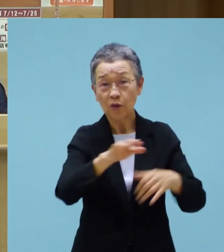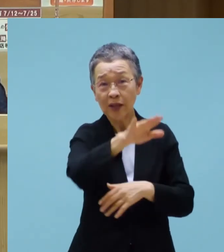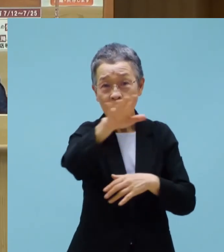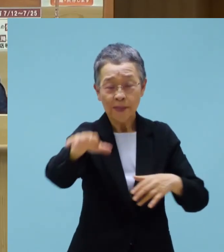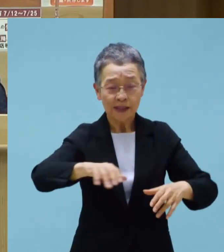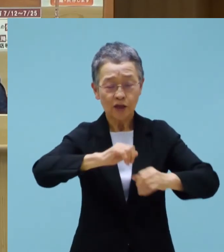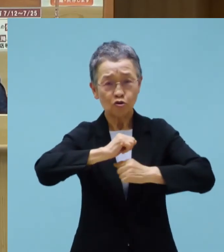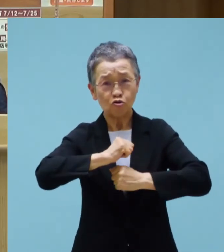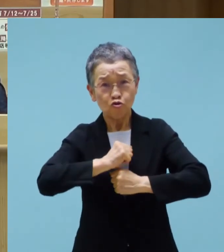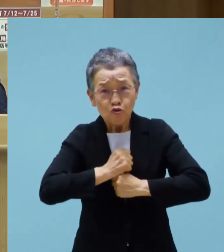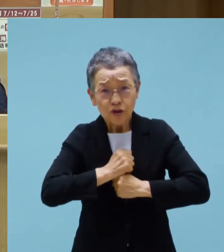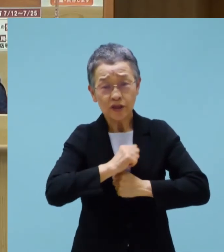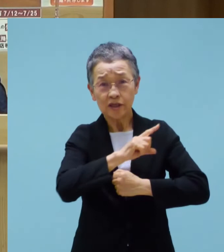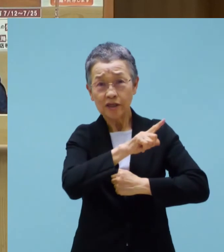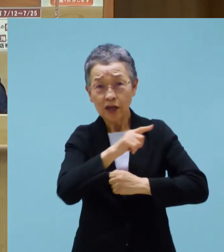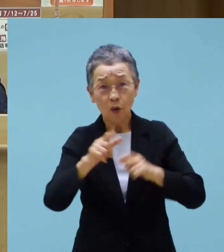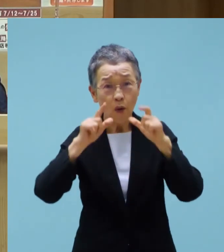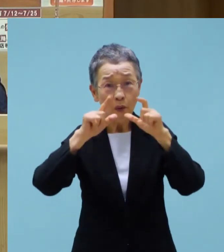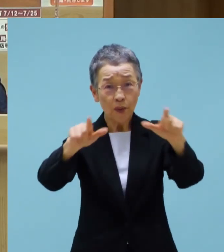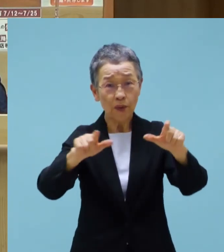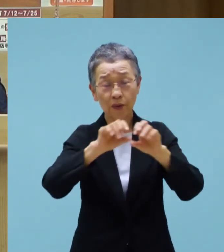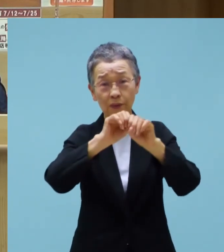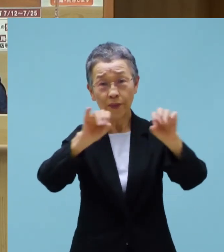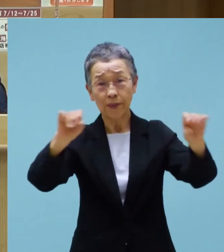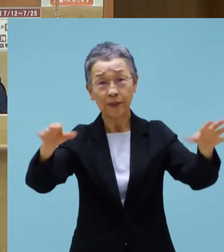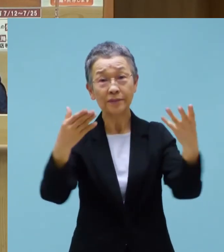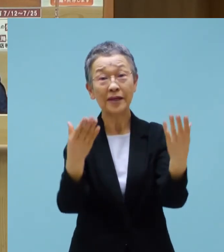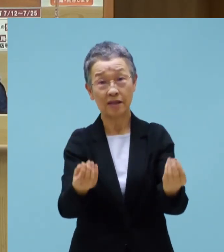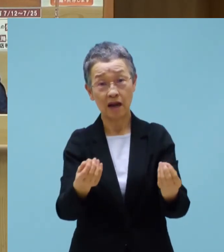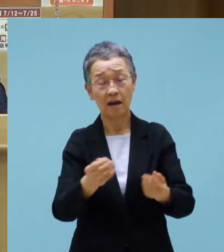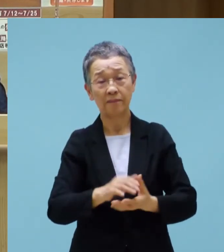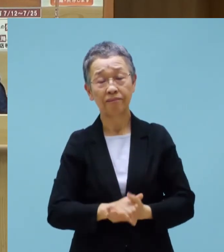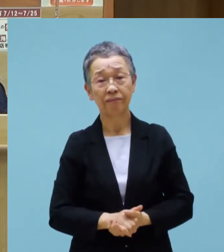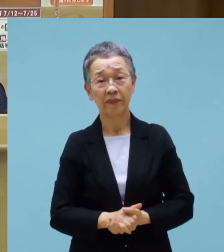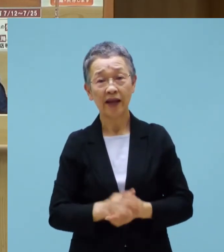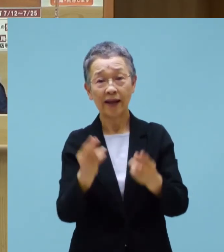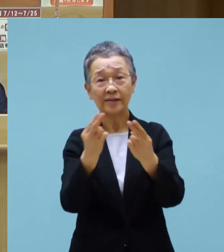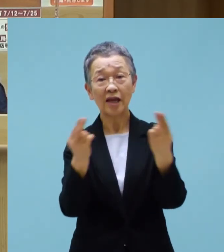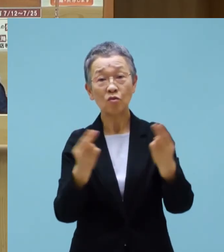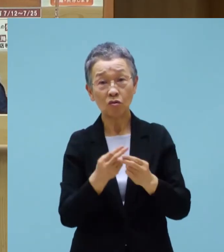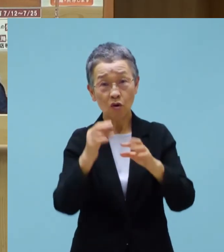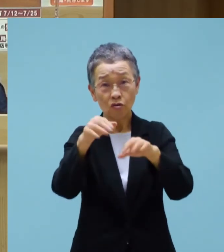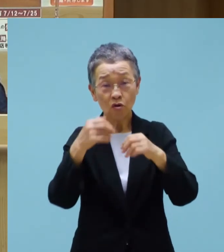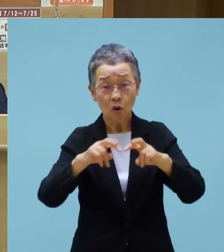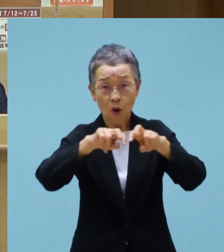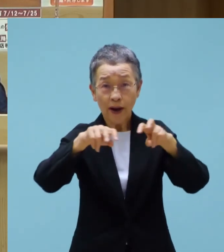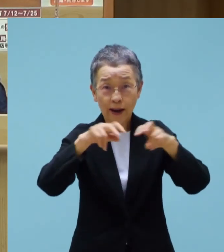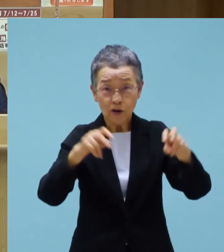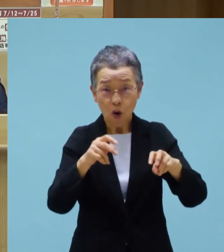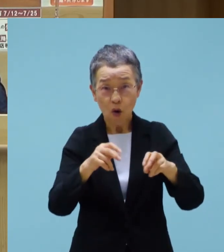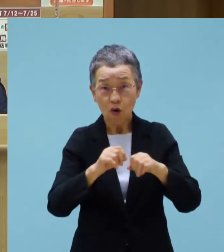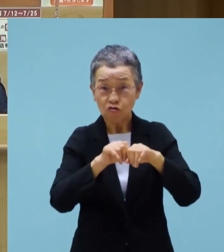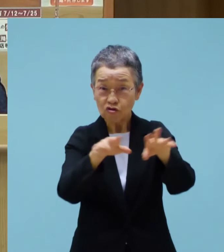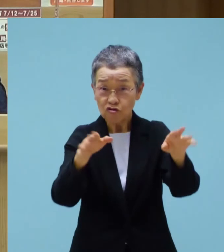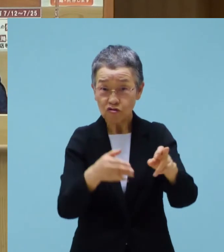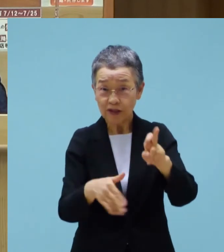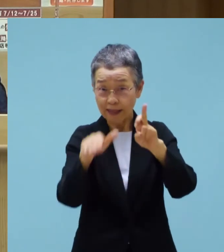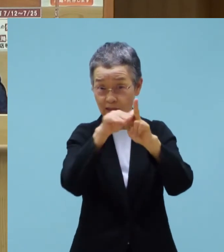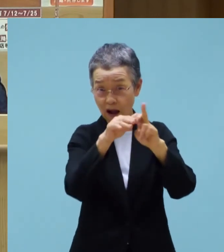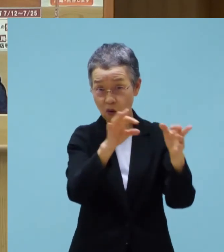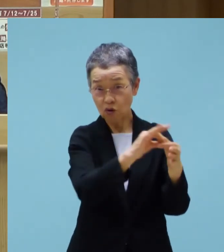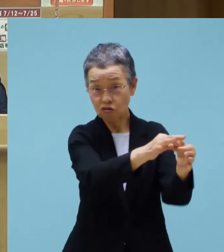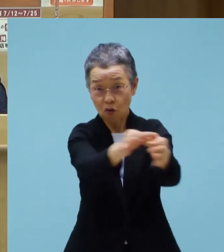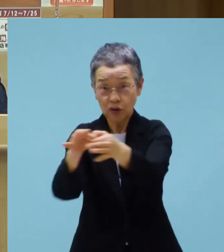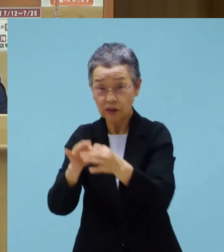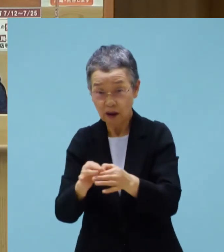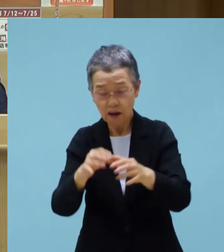を行ったところでございます。全道の農業改良普及センターを通じてですね、農業用ハ